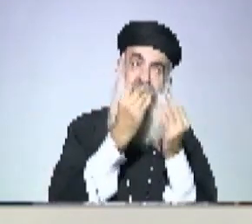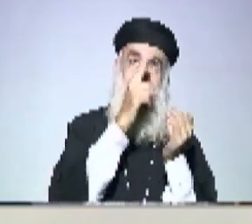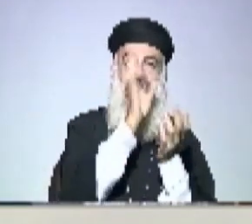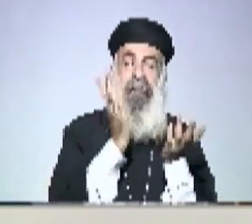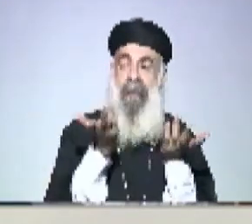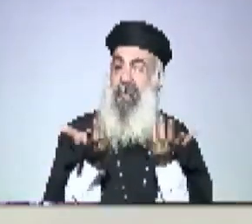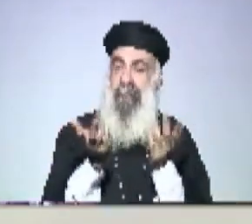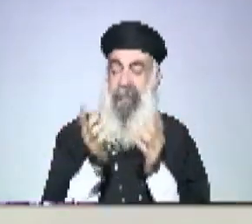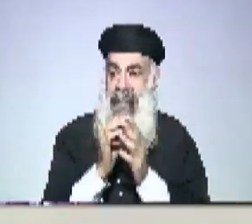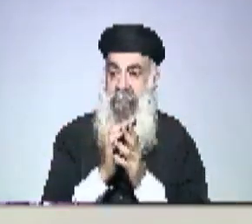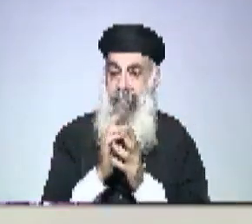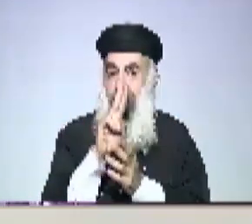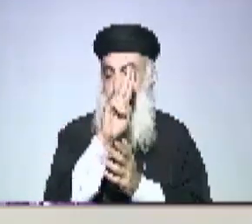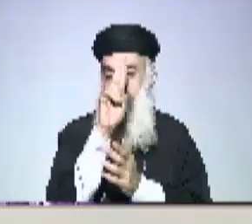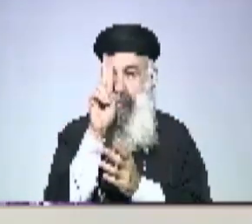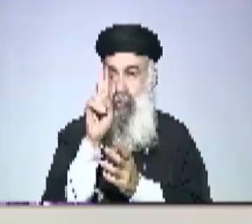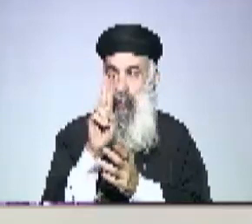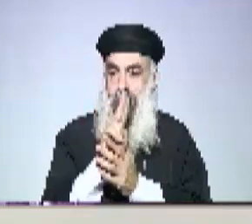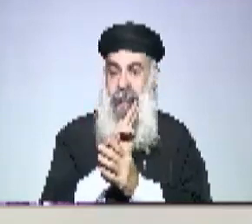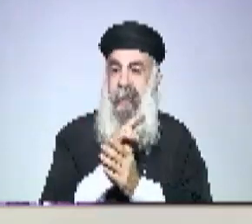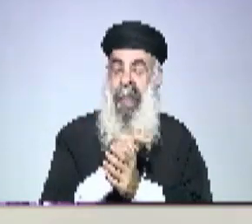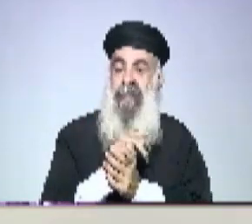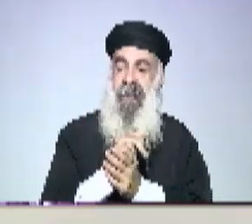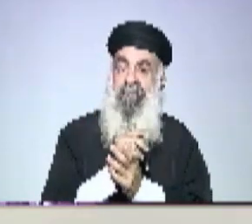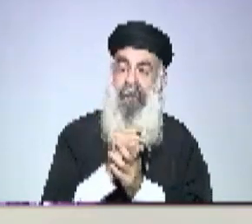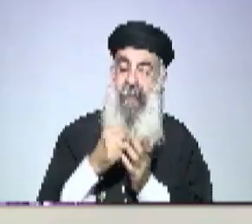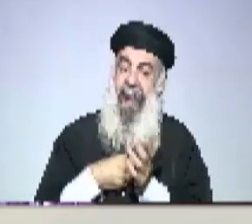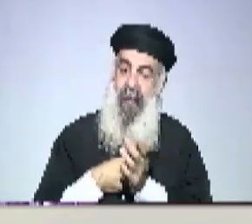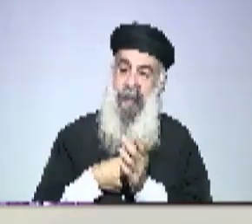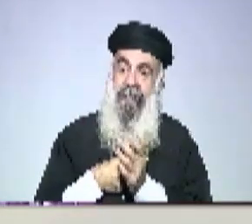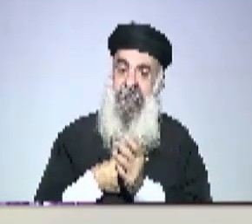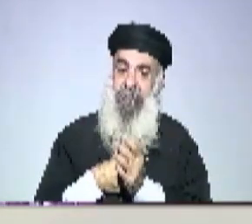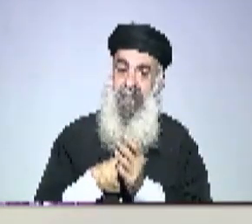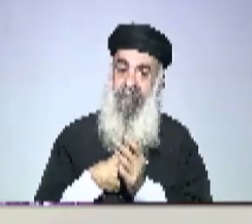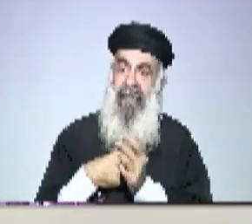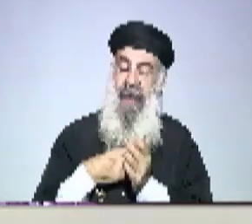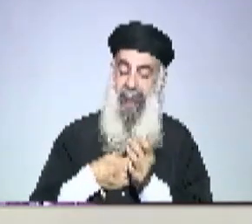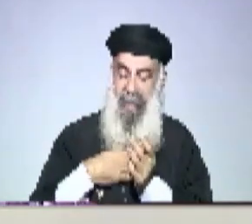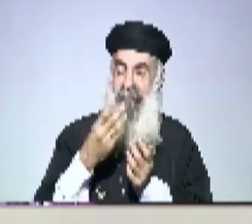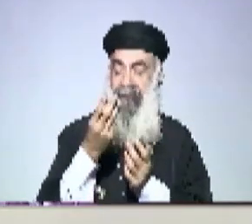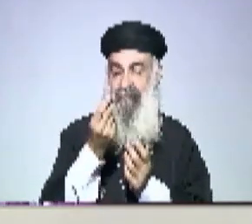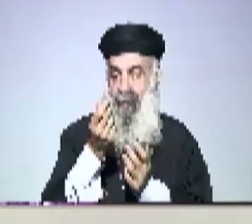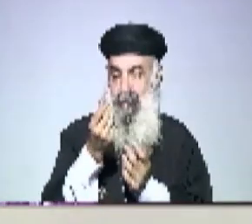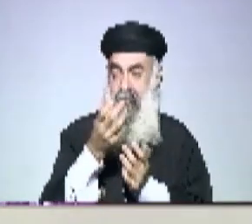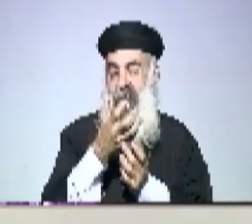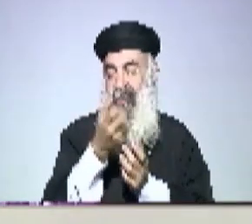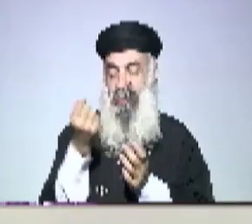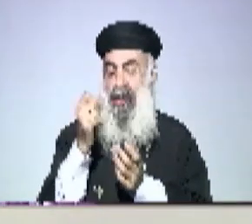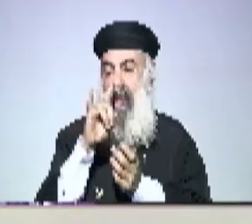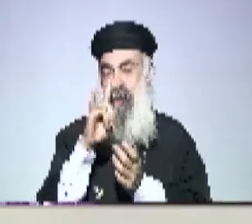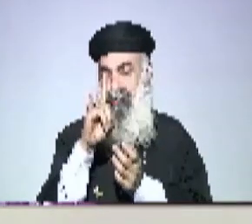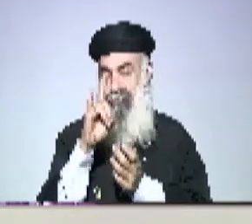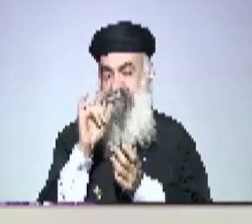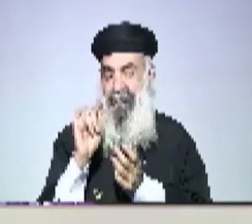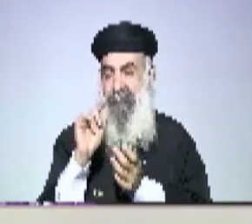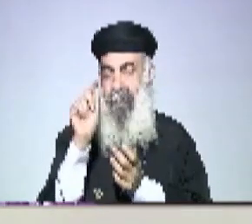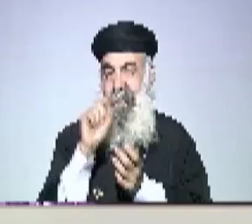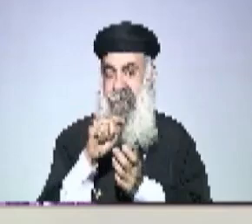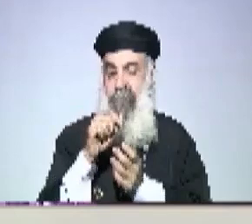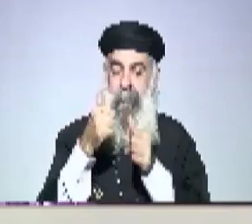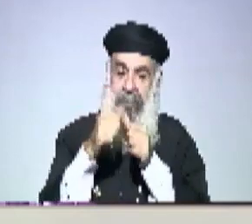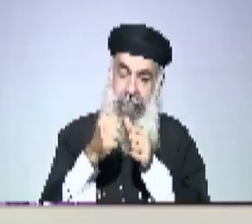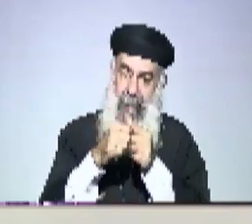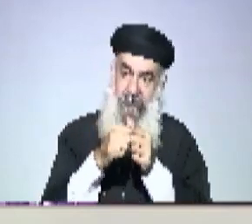ربنا سؤال لو انا معايا مبلغ طلعت عشوره بقيت